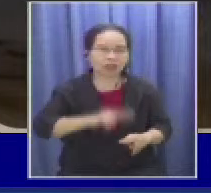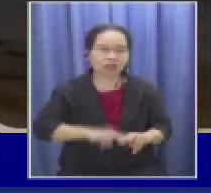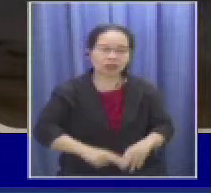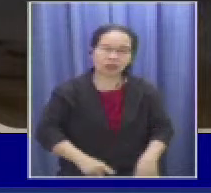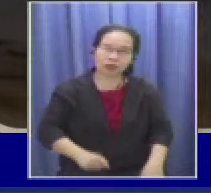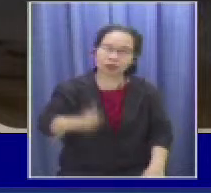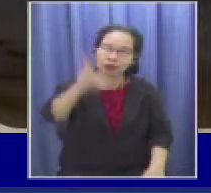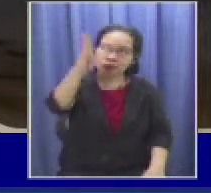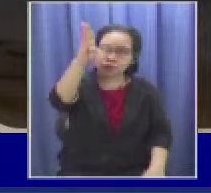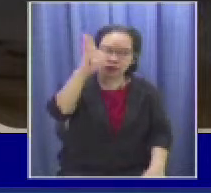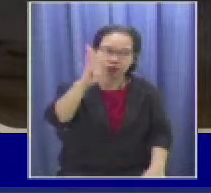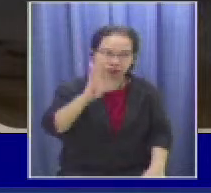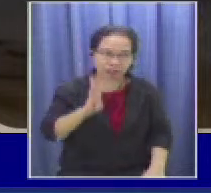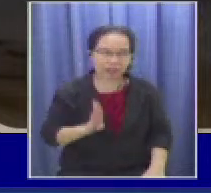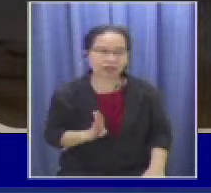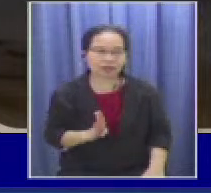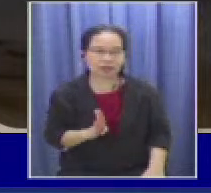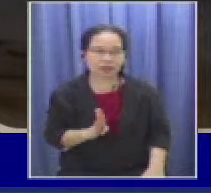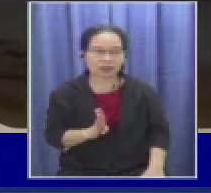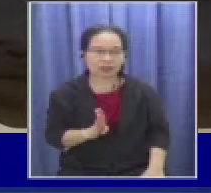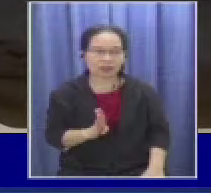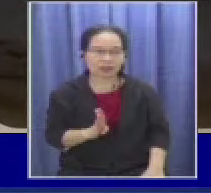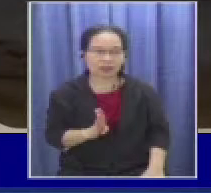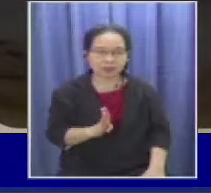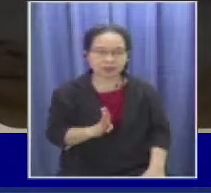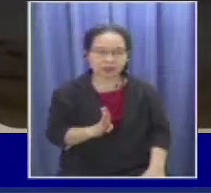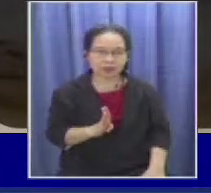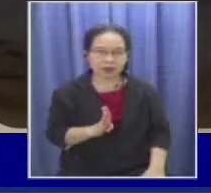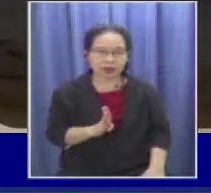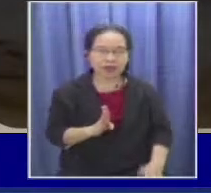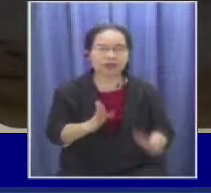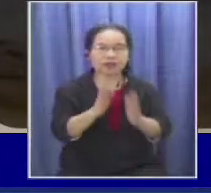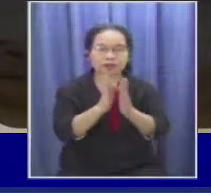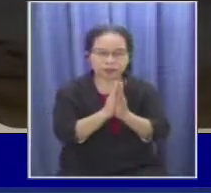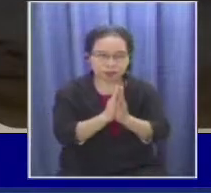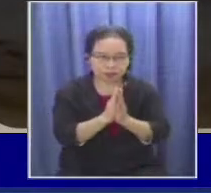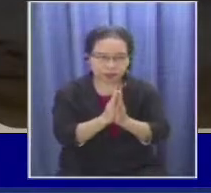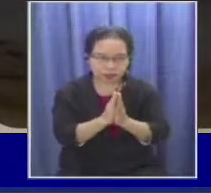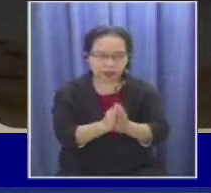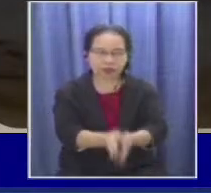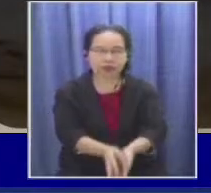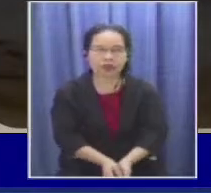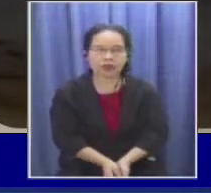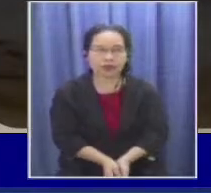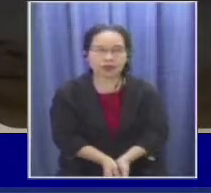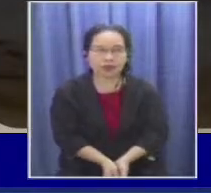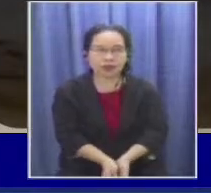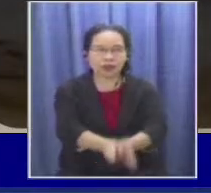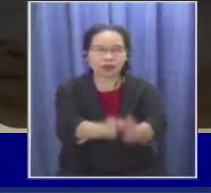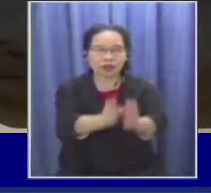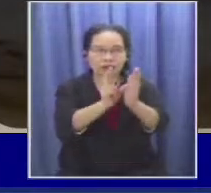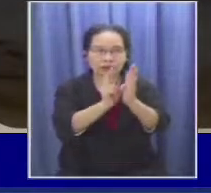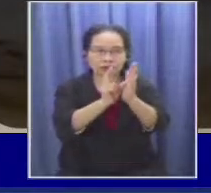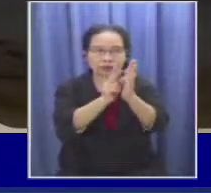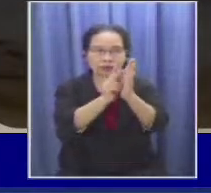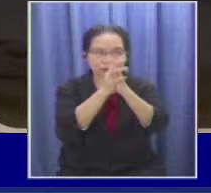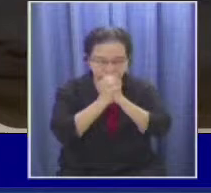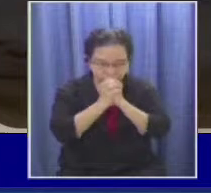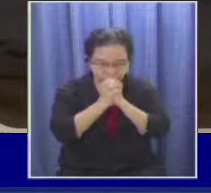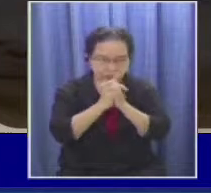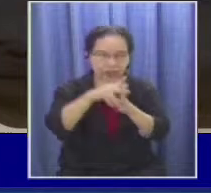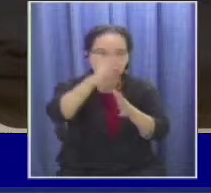nyina mo mfam mpaebɔ na nkotosere ene ya sada emamode sere